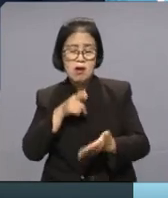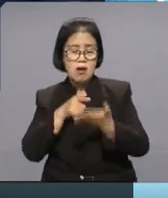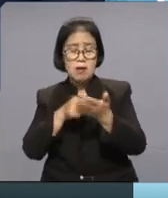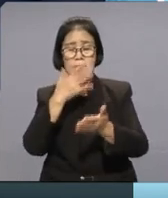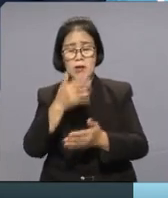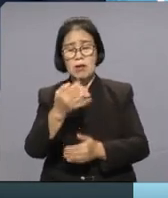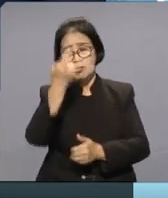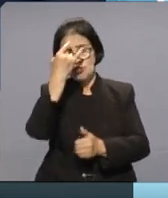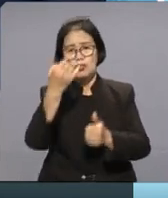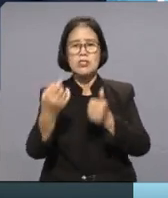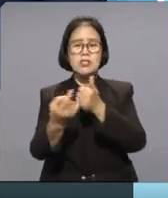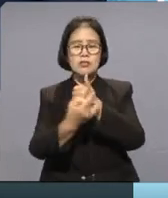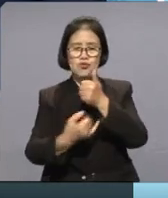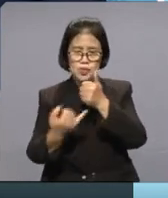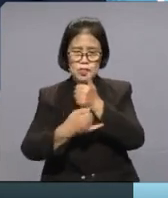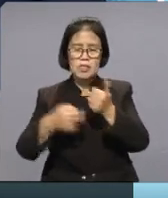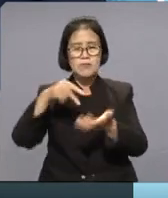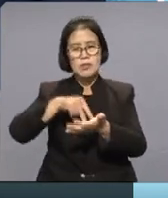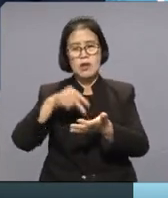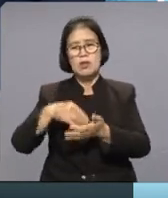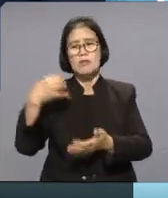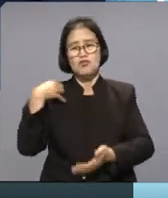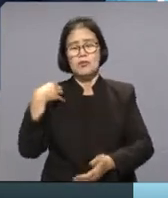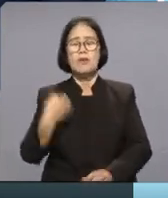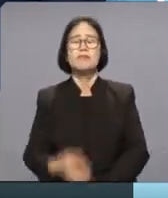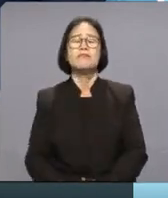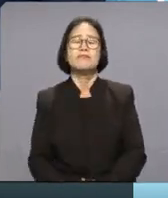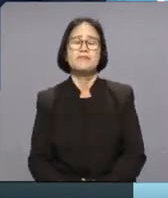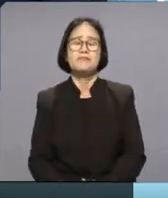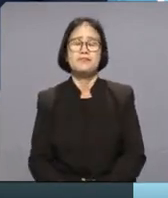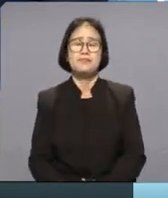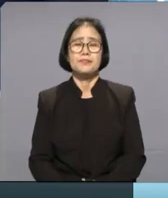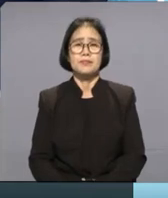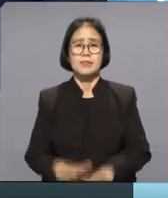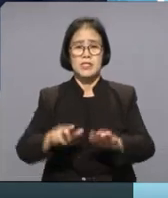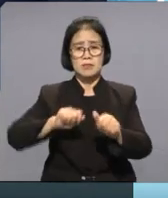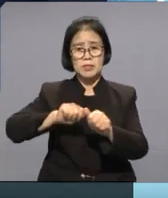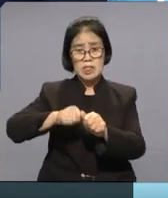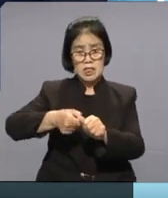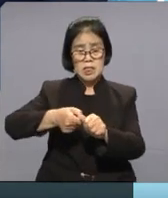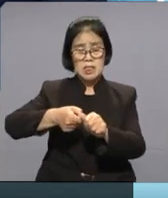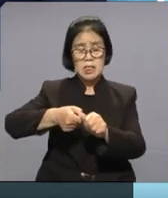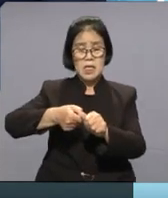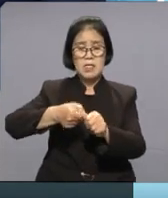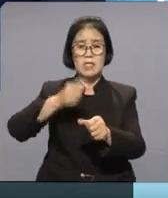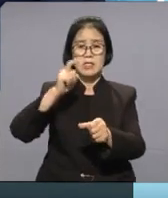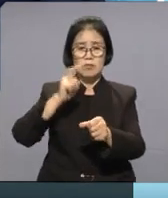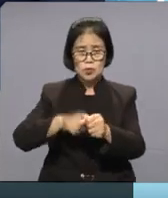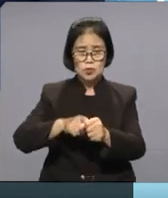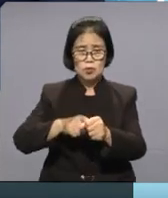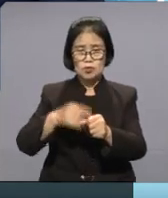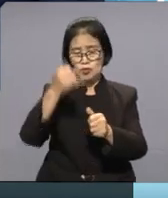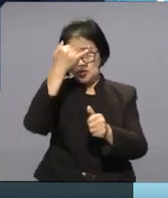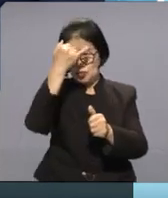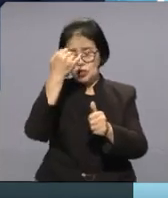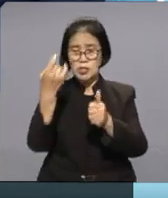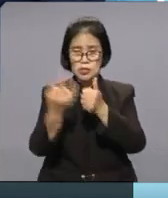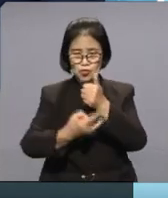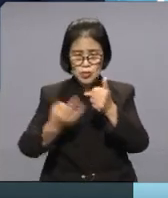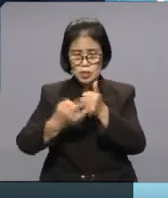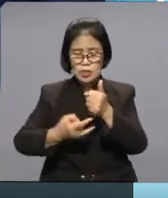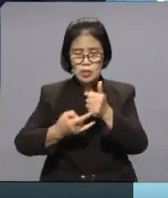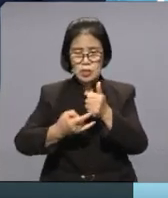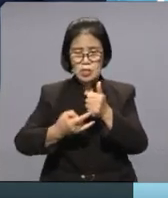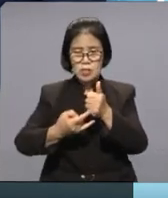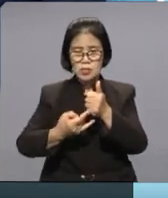입장이 상당히 조금 부담이 될 거예요. 왜냐하면 이게 지금 징계를 목적으로 만약에 윤리를 열어가지고 징계를 실행하게